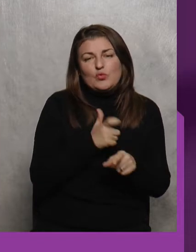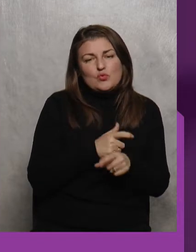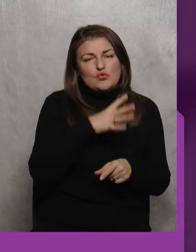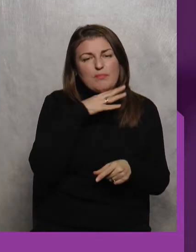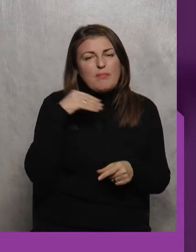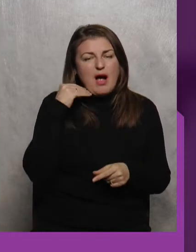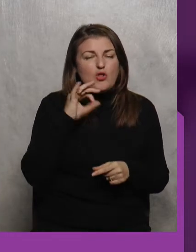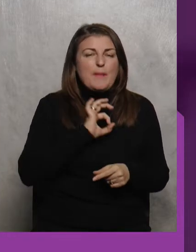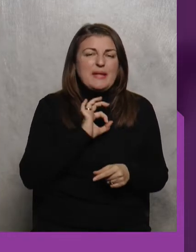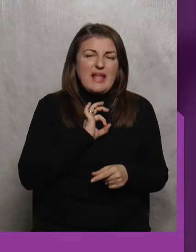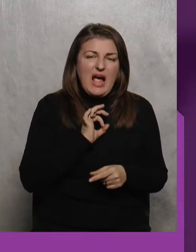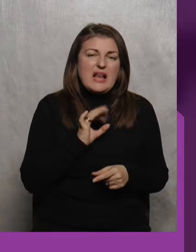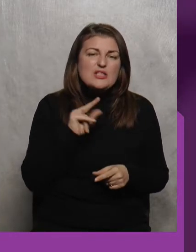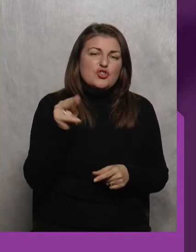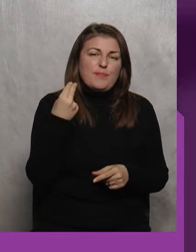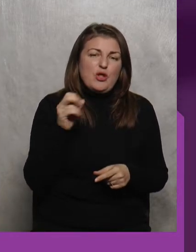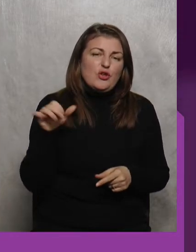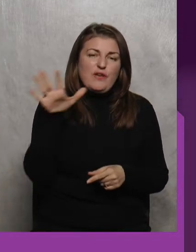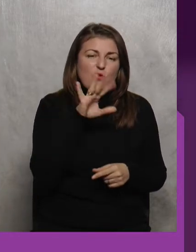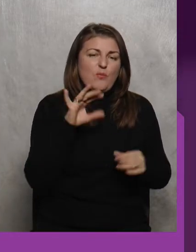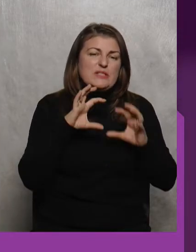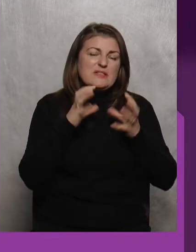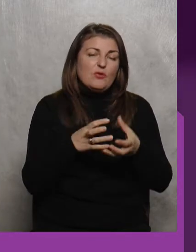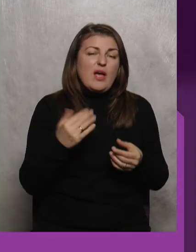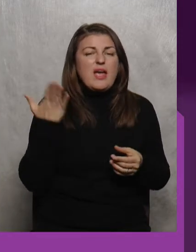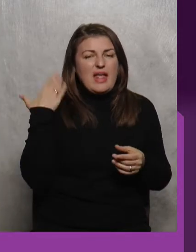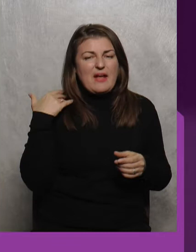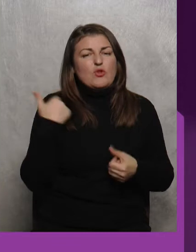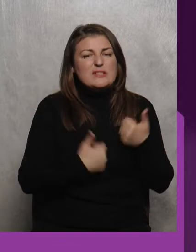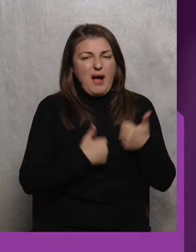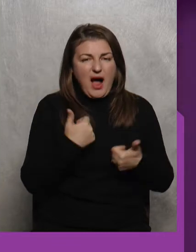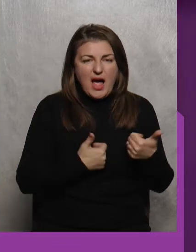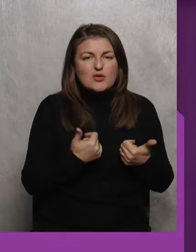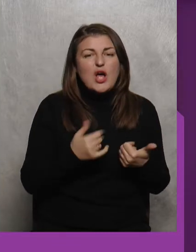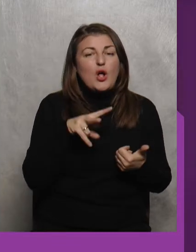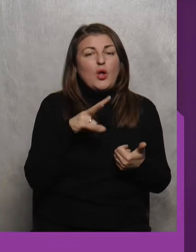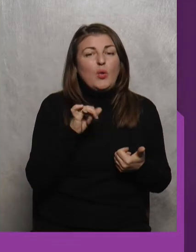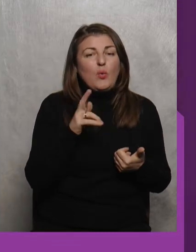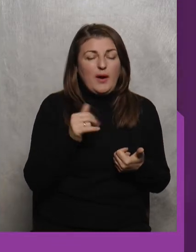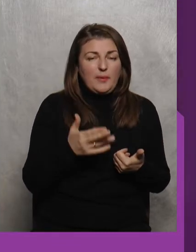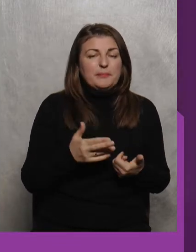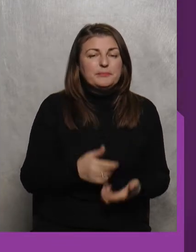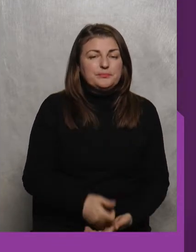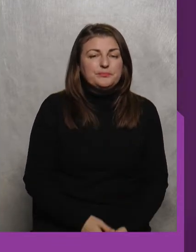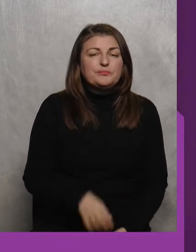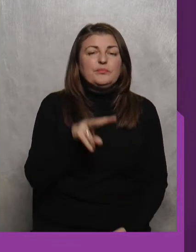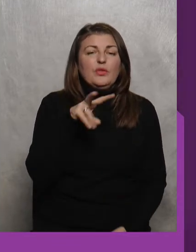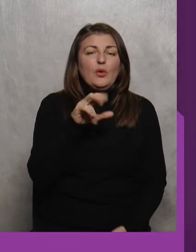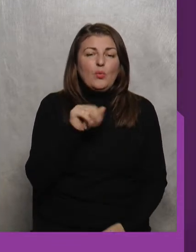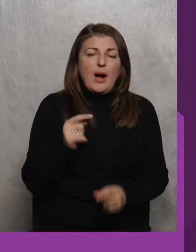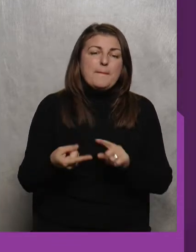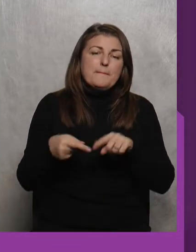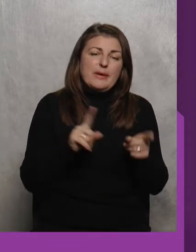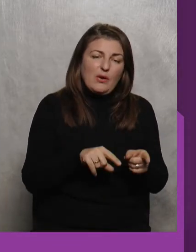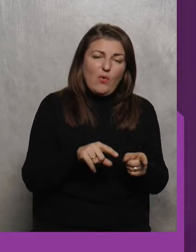багато медалей з чемпіонату Європи і світу. І давно змагаються, і давно мають змагаються. Багато Лука, досвіду. Лука переходить з однієї